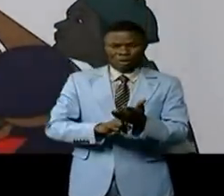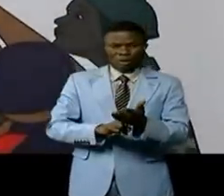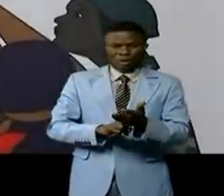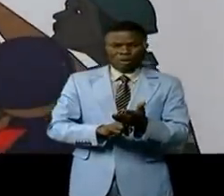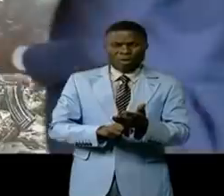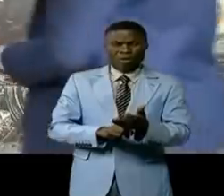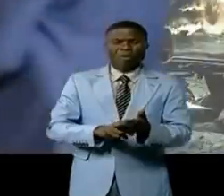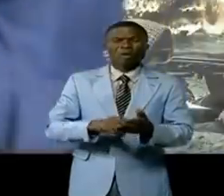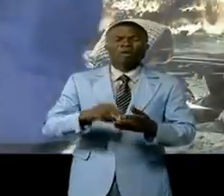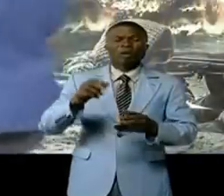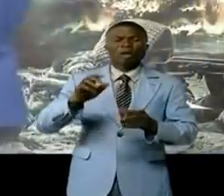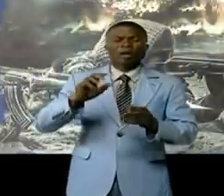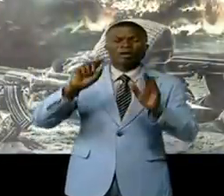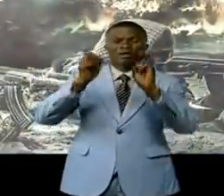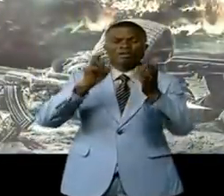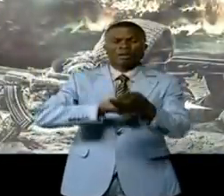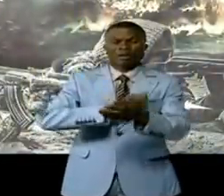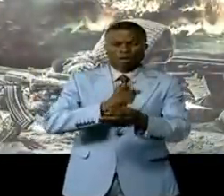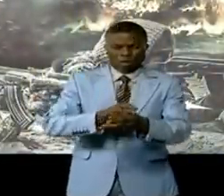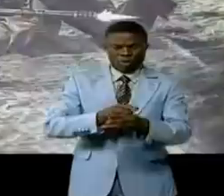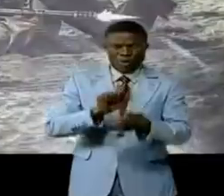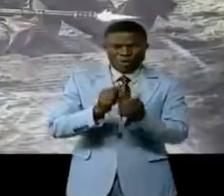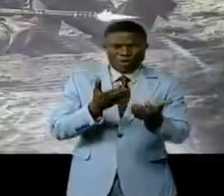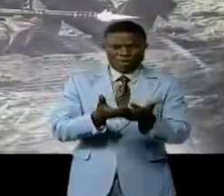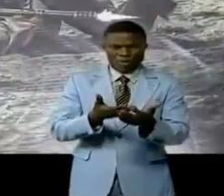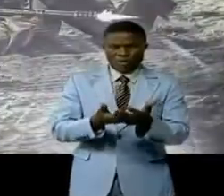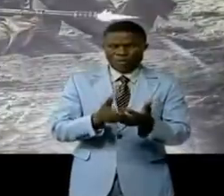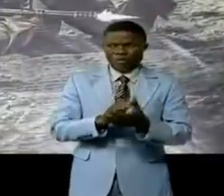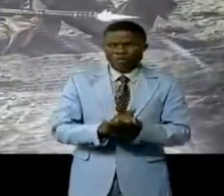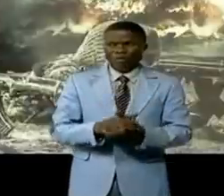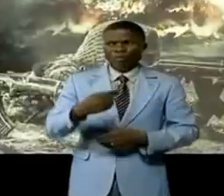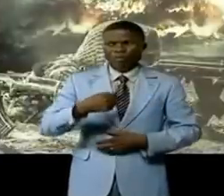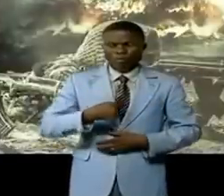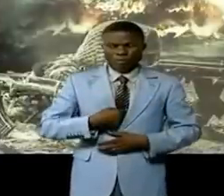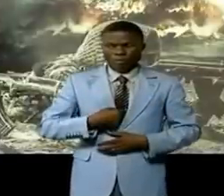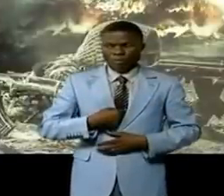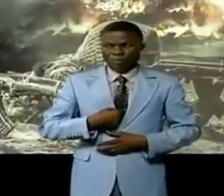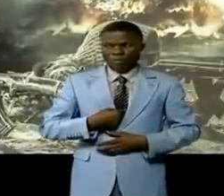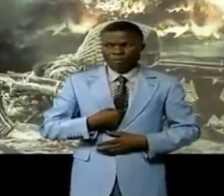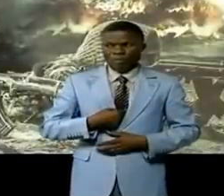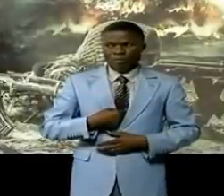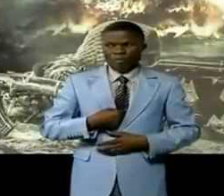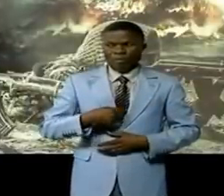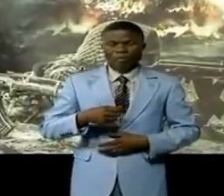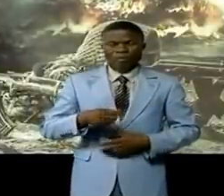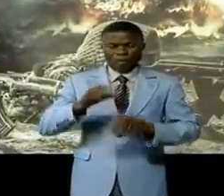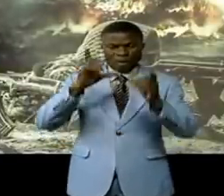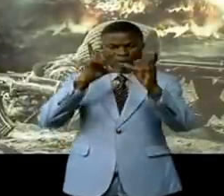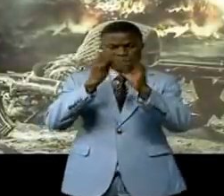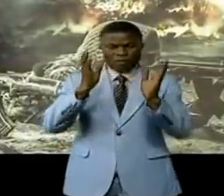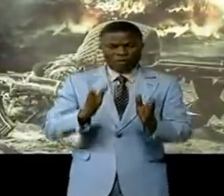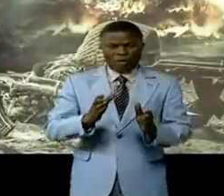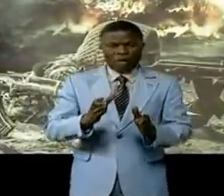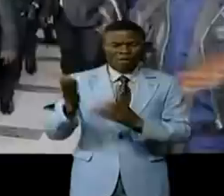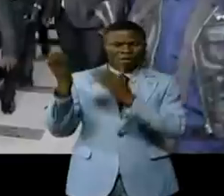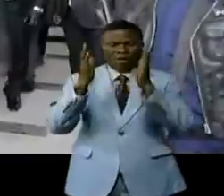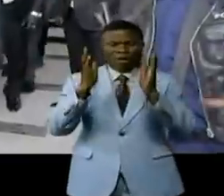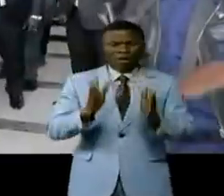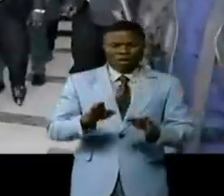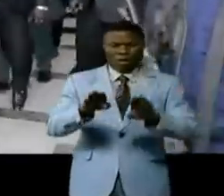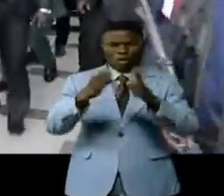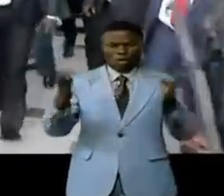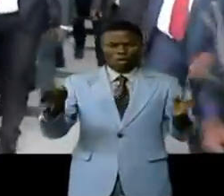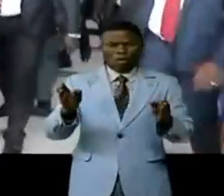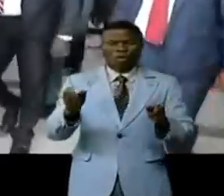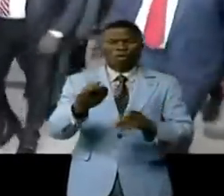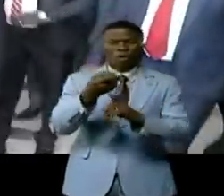natifs de Goma venus pour la circonstance. Je suis Christophe Madiano, je suis un photographe commercial. Juste après l'ouverture de la session